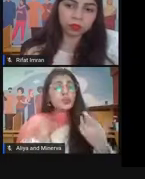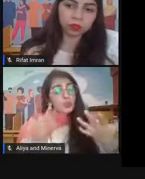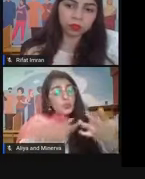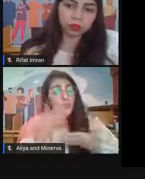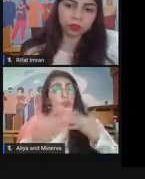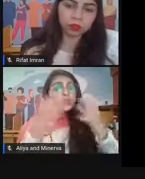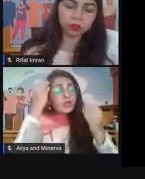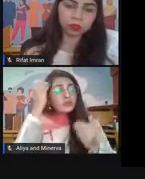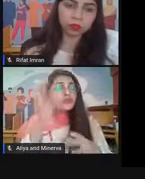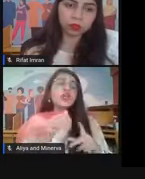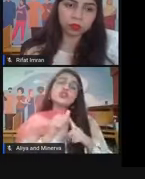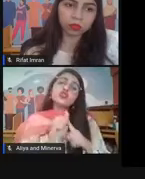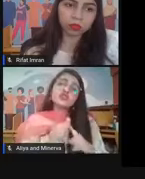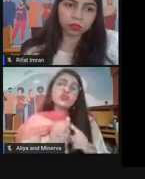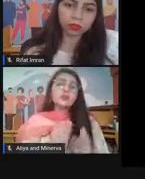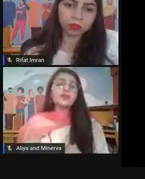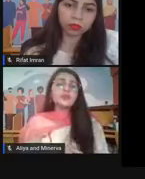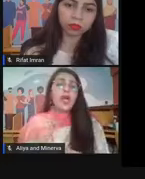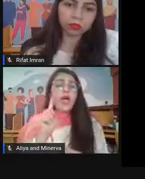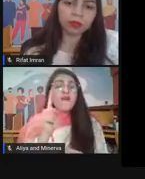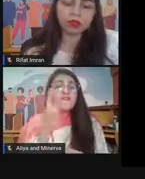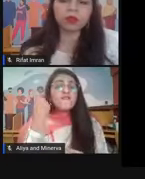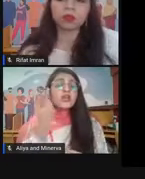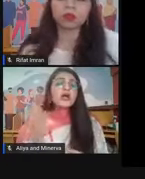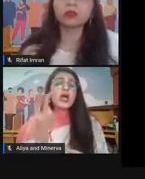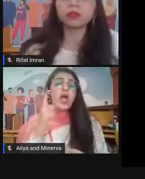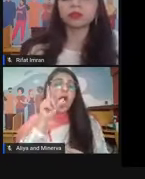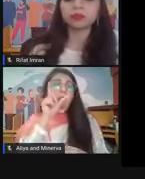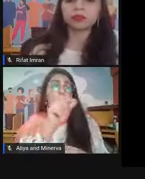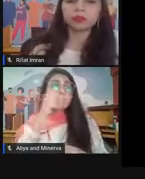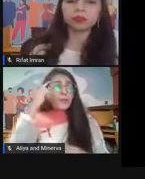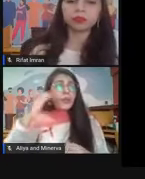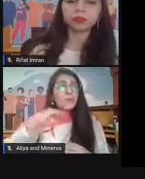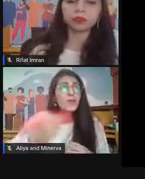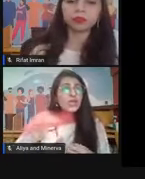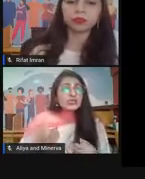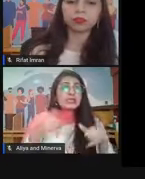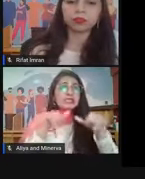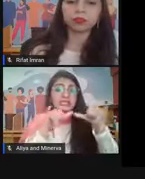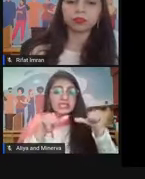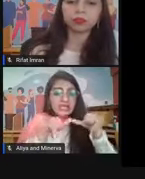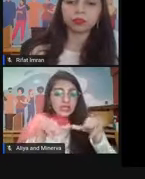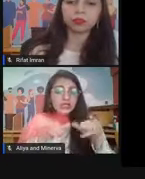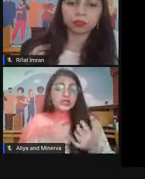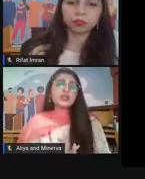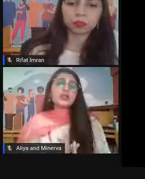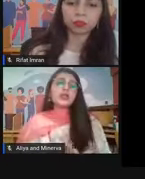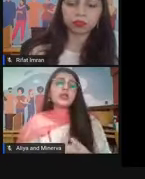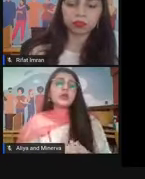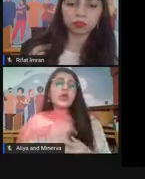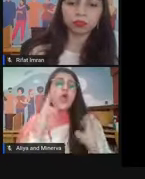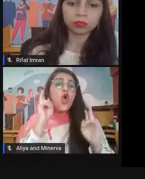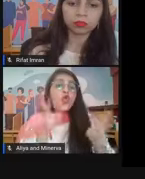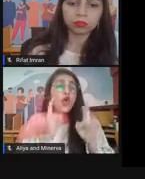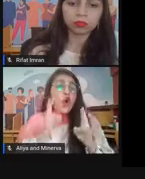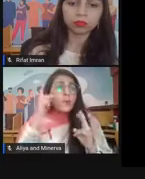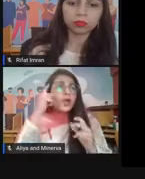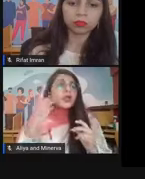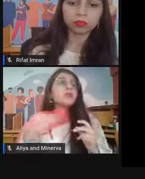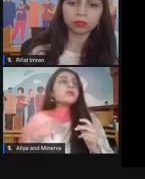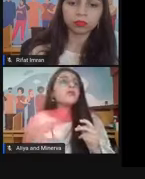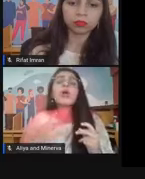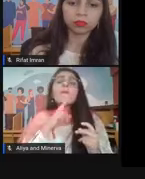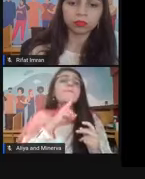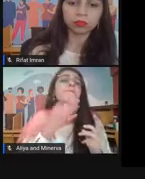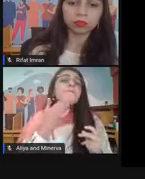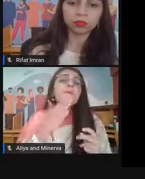know. First of all, you should know the normal anatomy of your breast. अब नॉर्मल एनाटॉमी ऑफ ब्रेस्ट का मकसद है